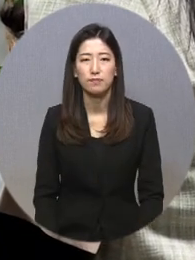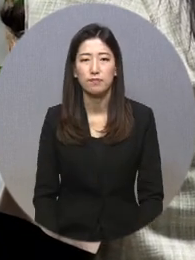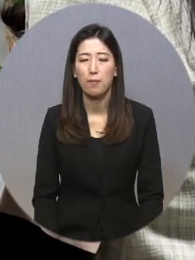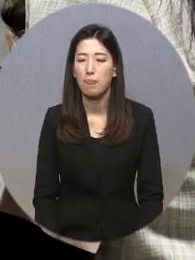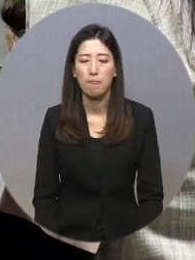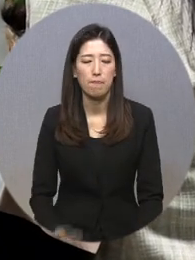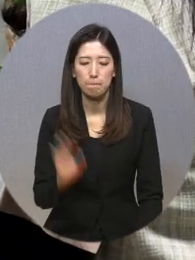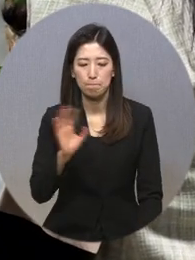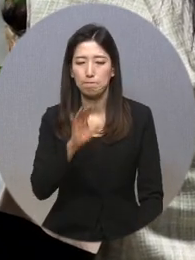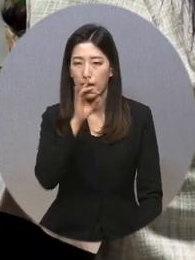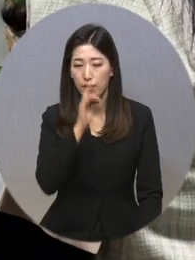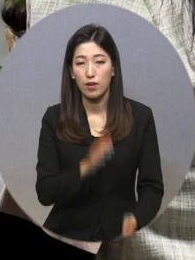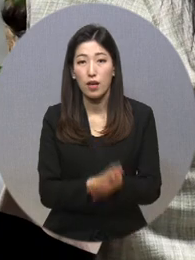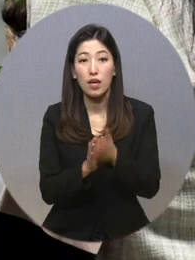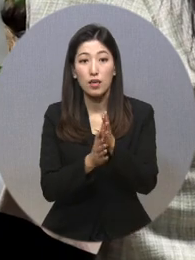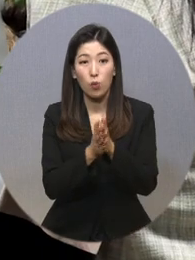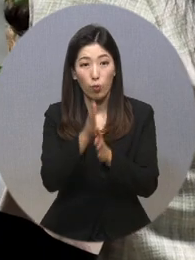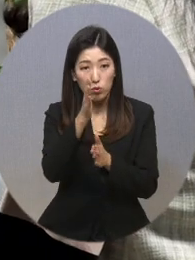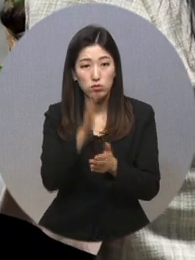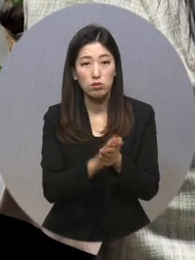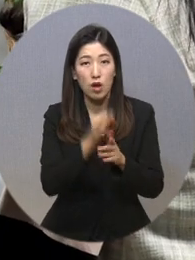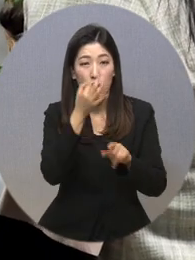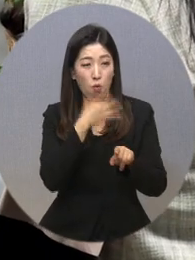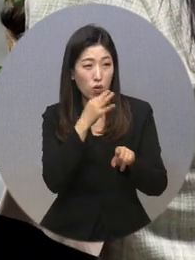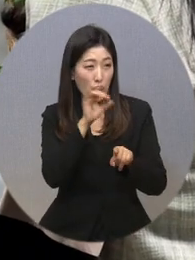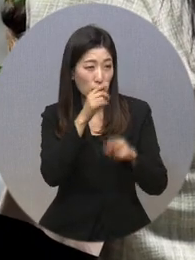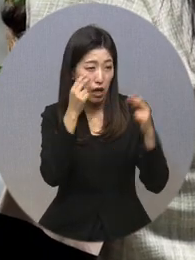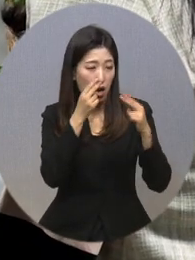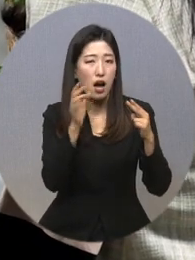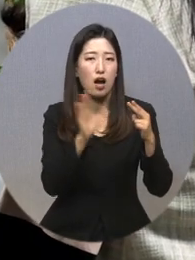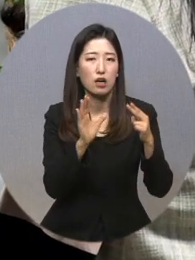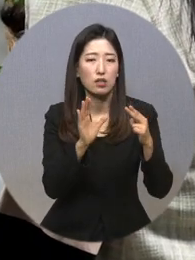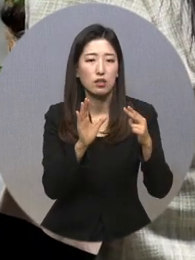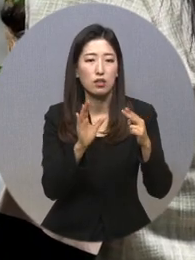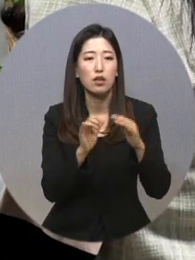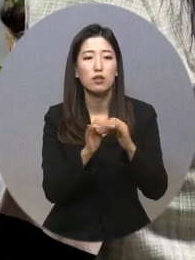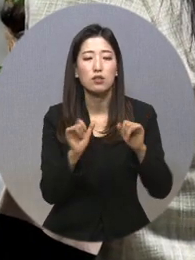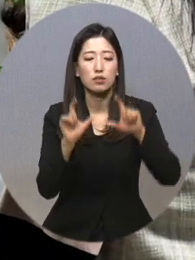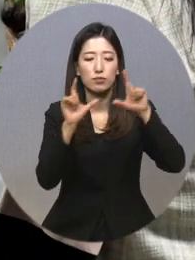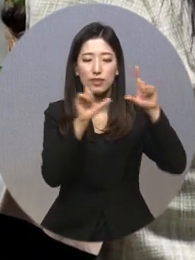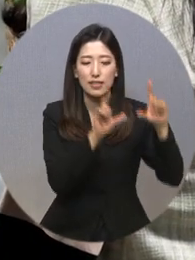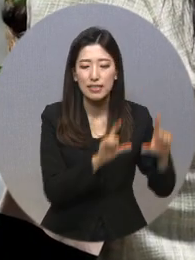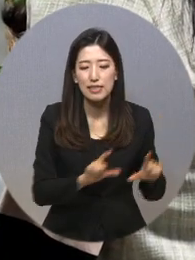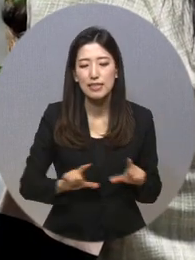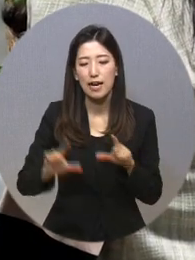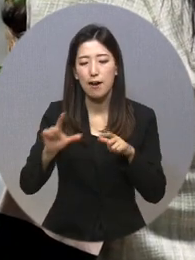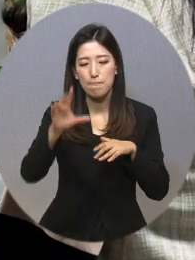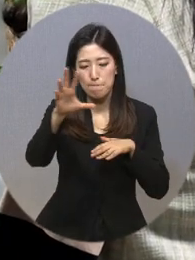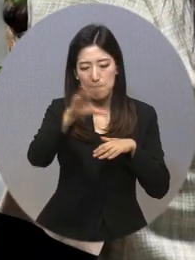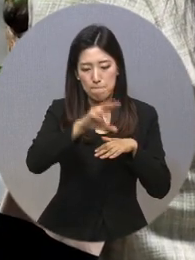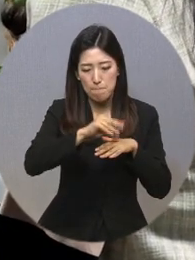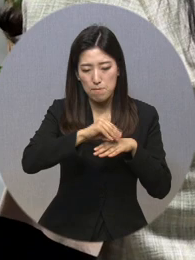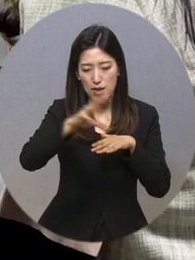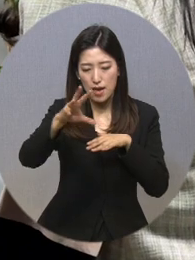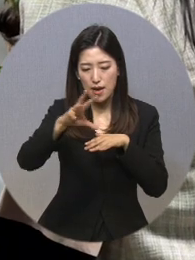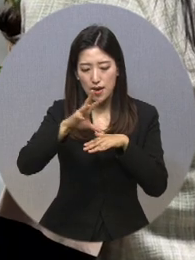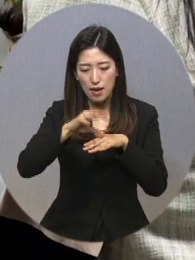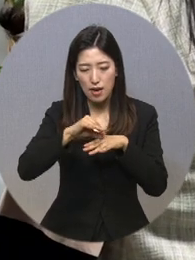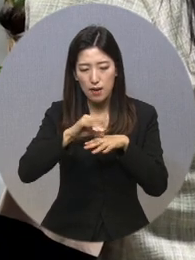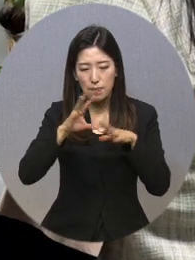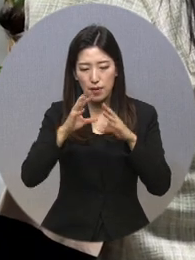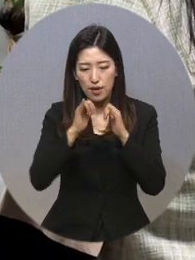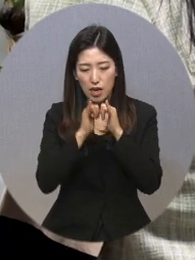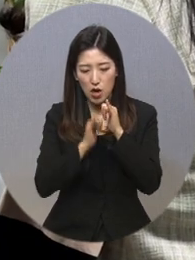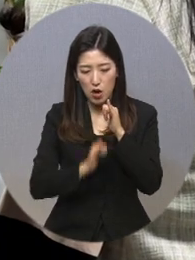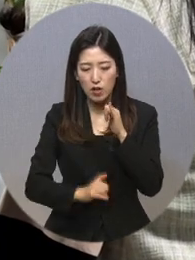능률과 생산성만을 높이는 것이 아닙니다. 삶이 총체적으로 그 삶이 녹아있는 곳입니다. 나의